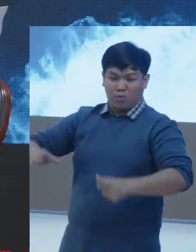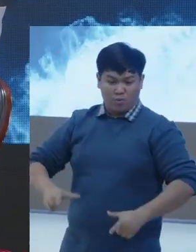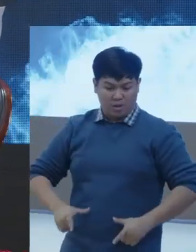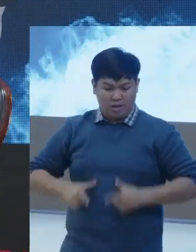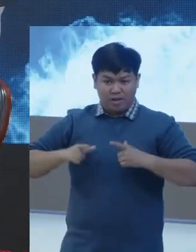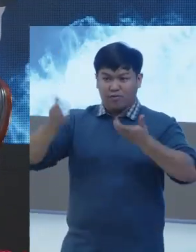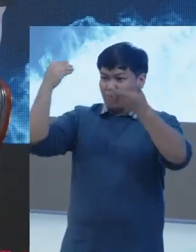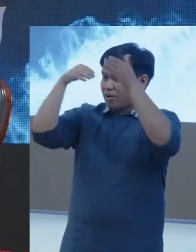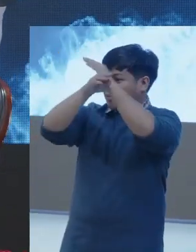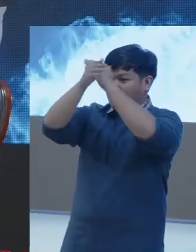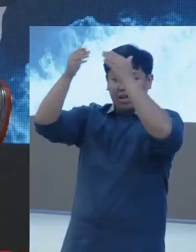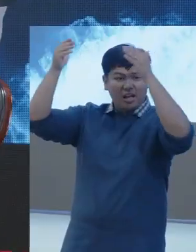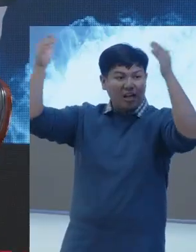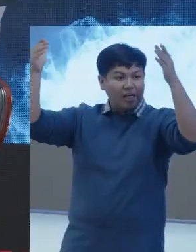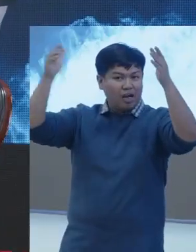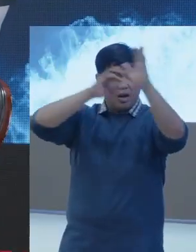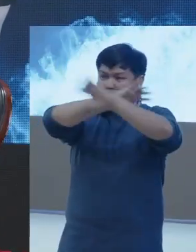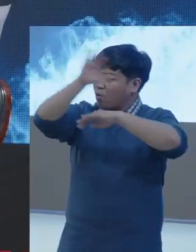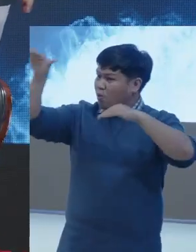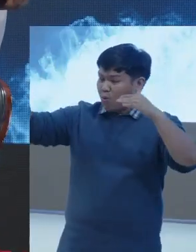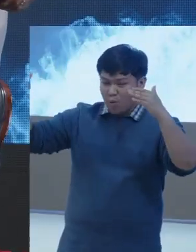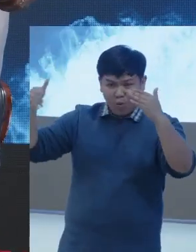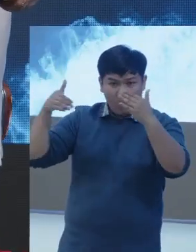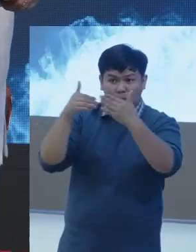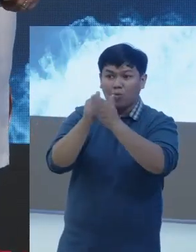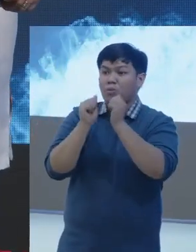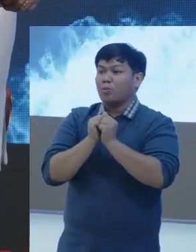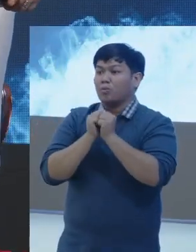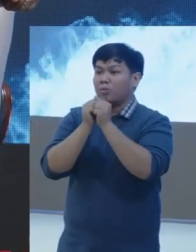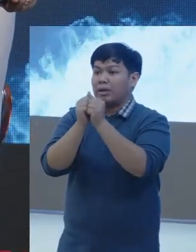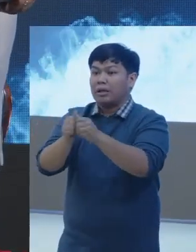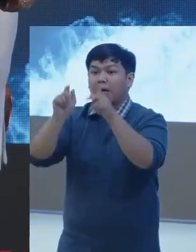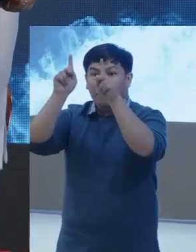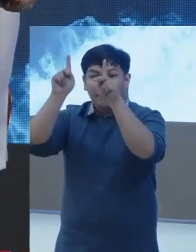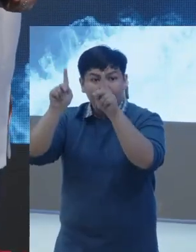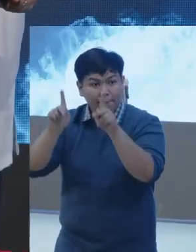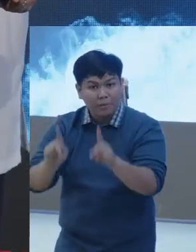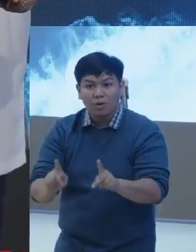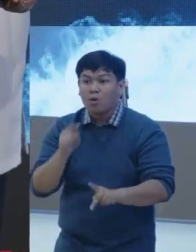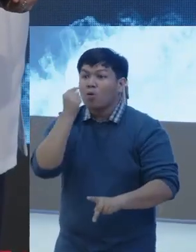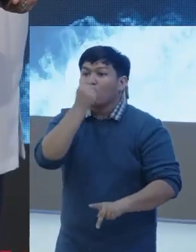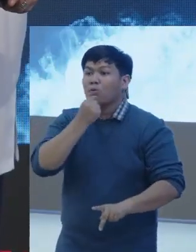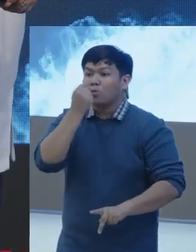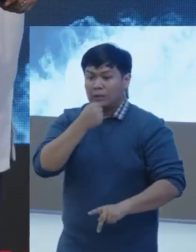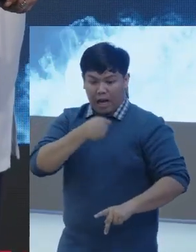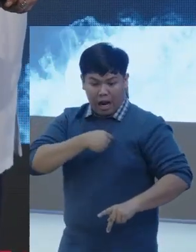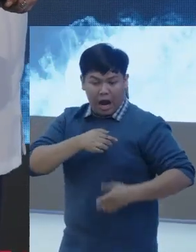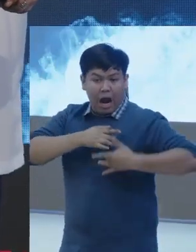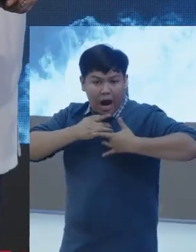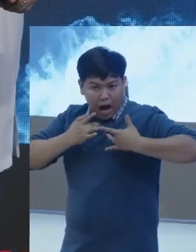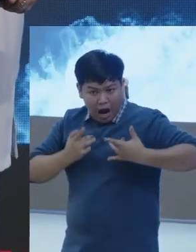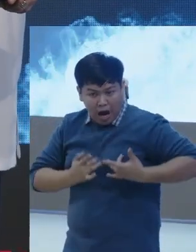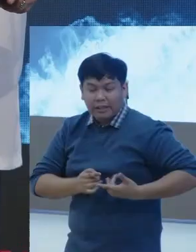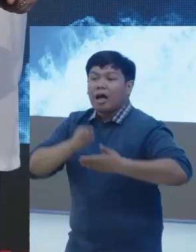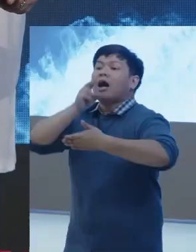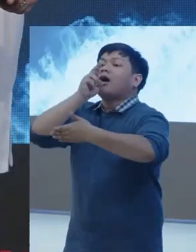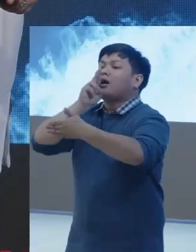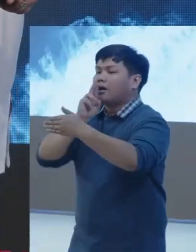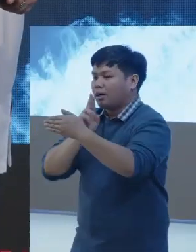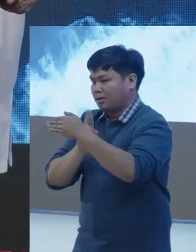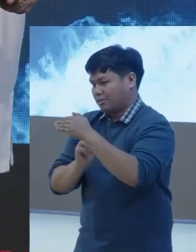holy place, and also with him who is of a contrite and lowly